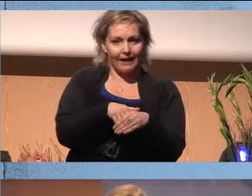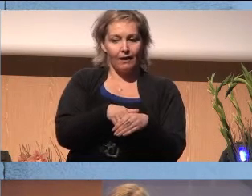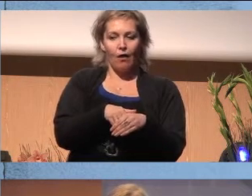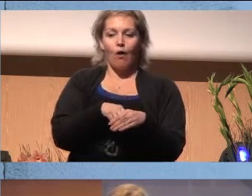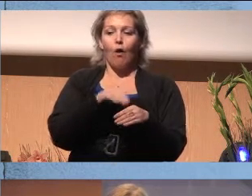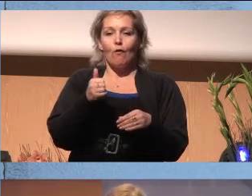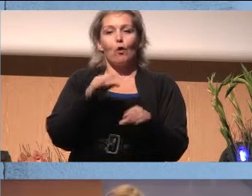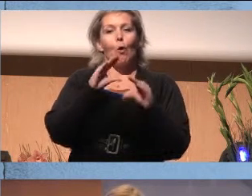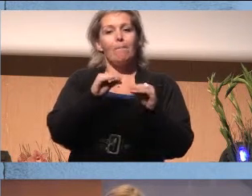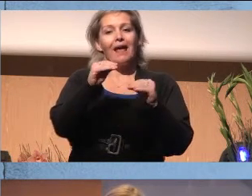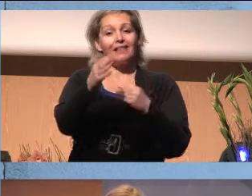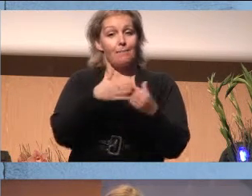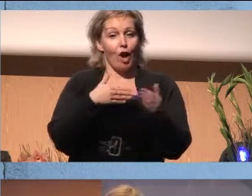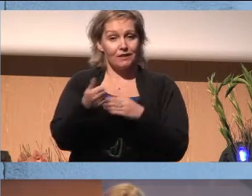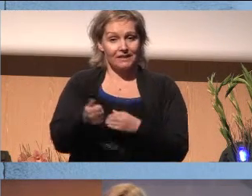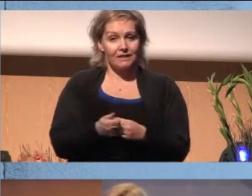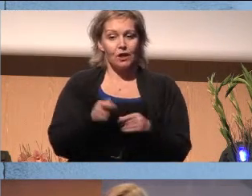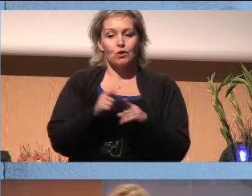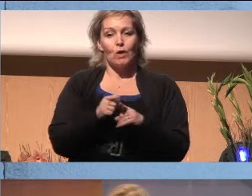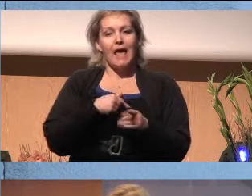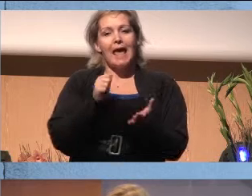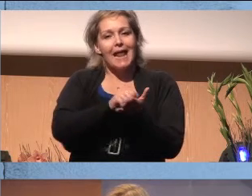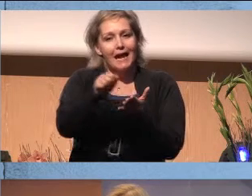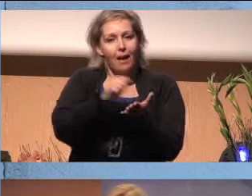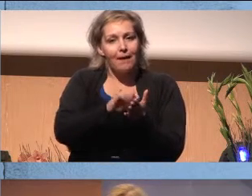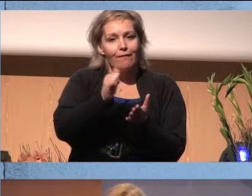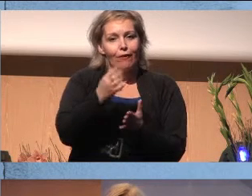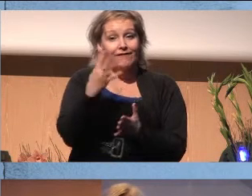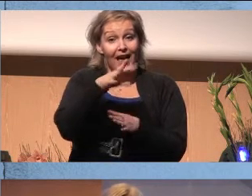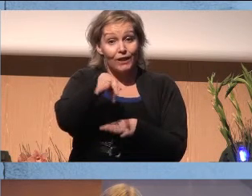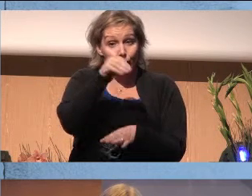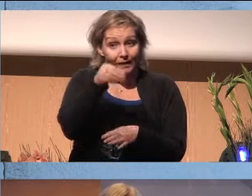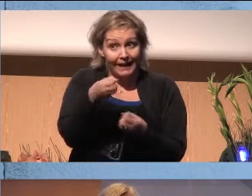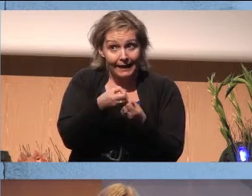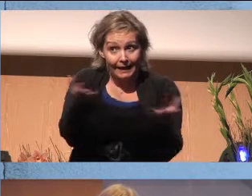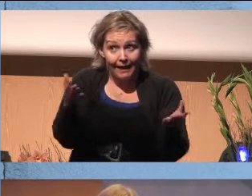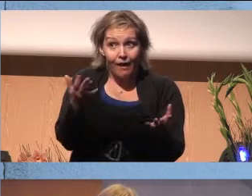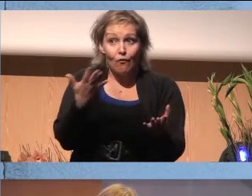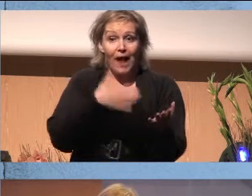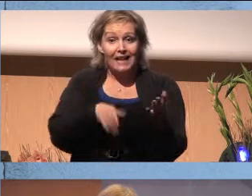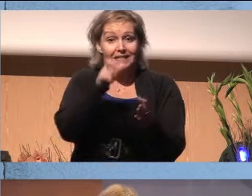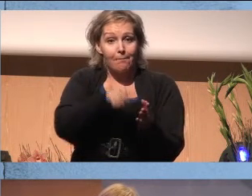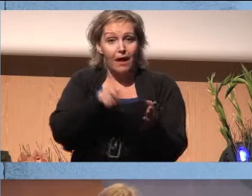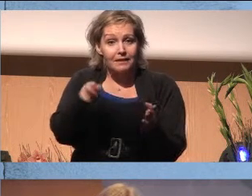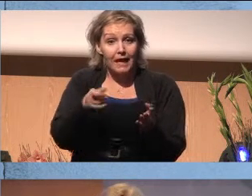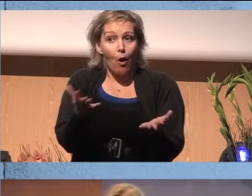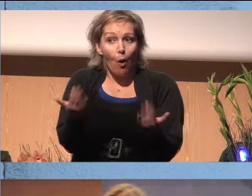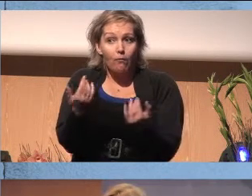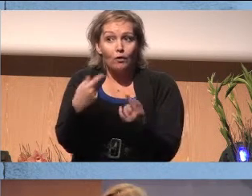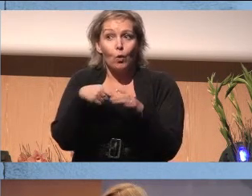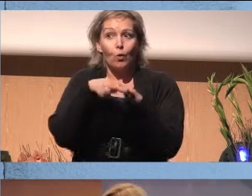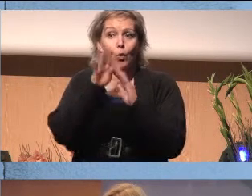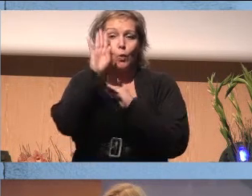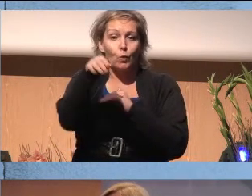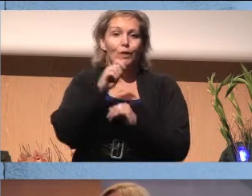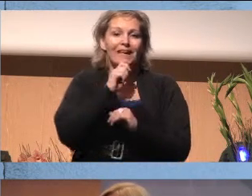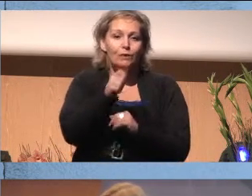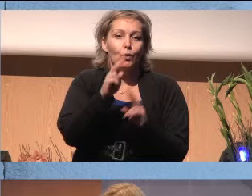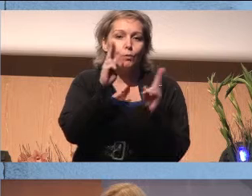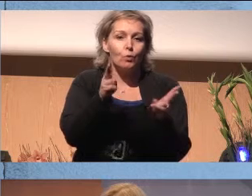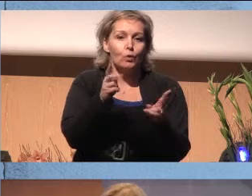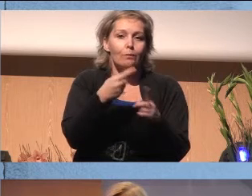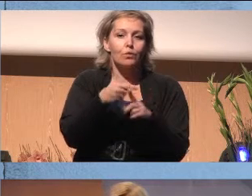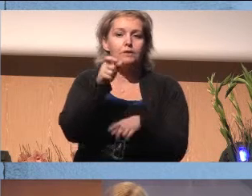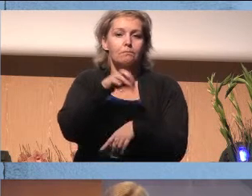og for å bedre praksis. Så jeg reklamerer for 4. juni, hvor helsepersonell oppfordres til å gå ut og intervjue